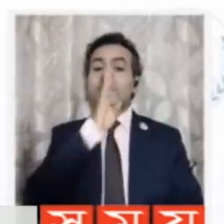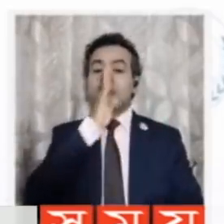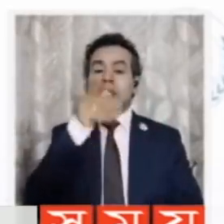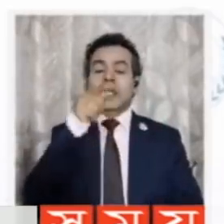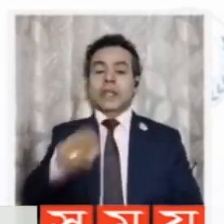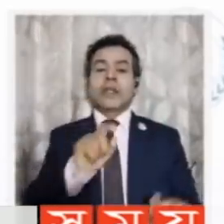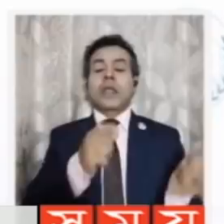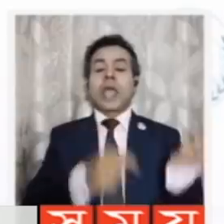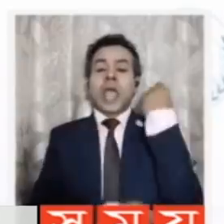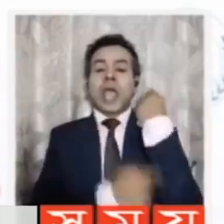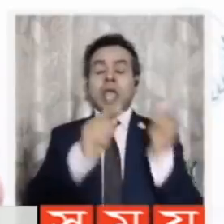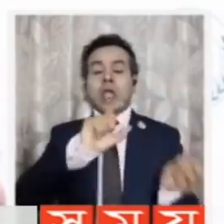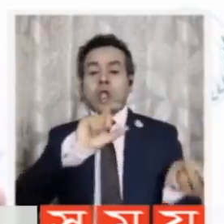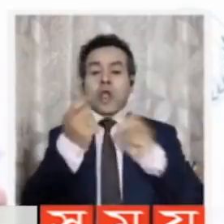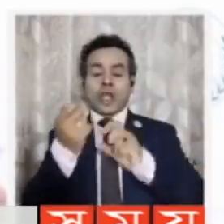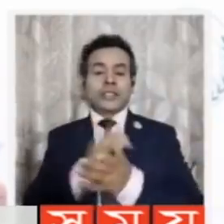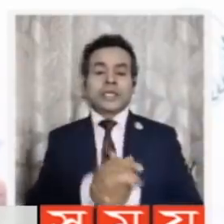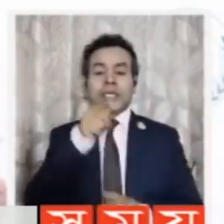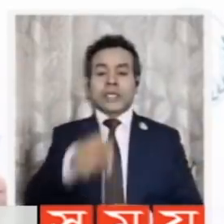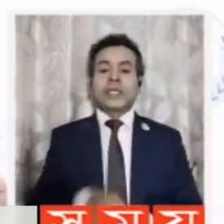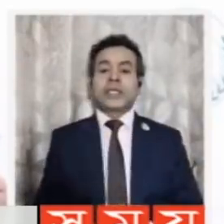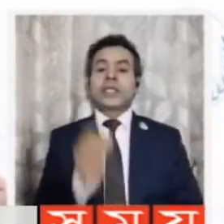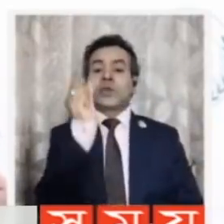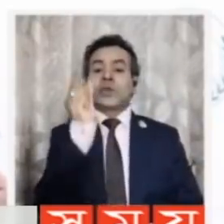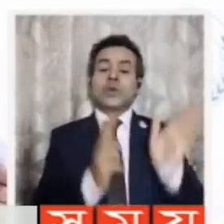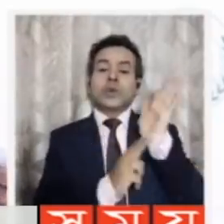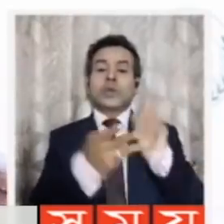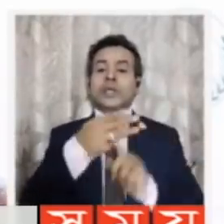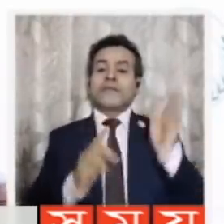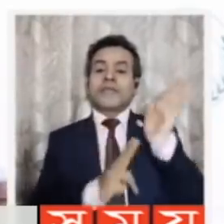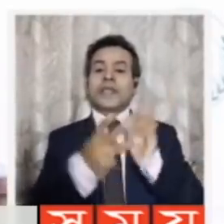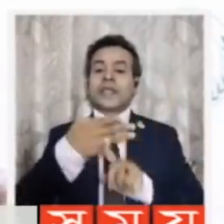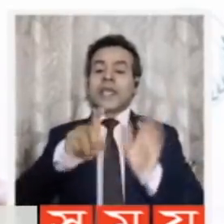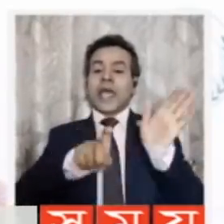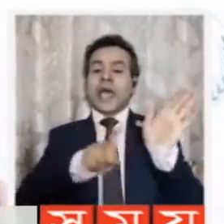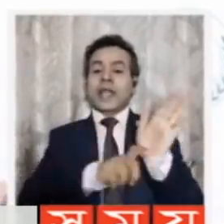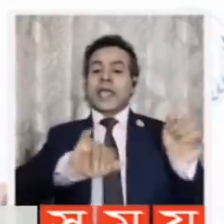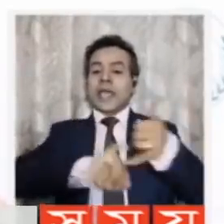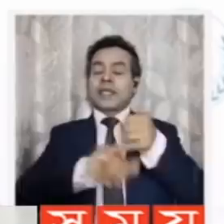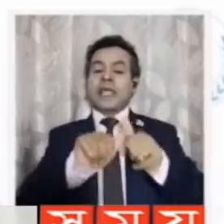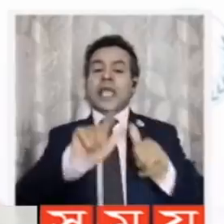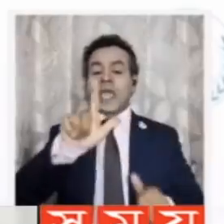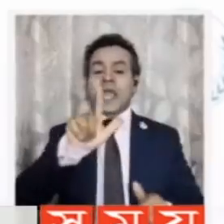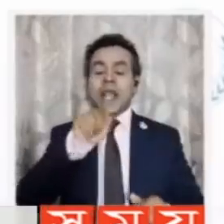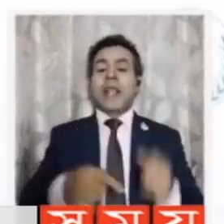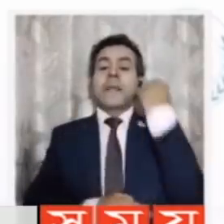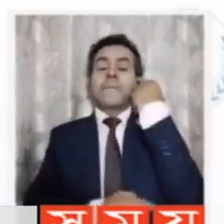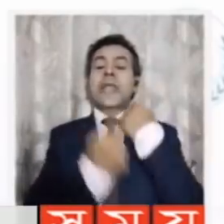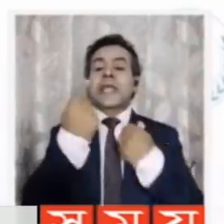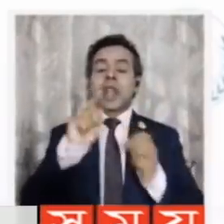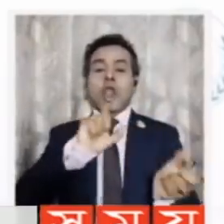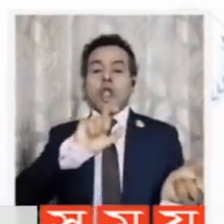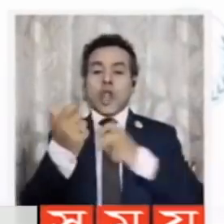হয়েছে। পরীক্ষাগারটির নাম হলো ইউনিভার্সাল মেডিকেল কলেজ অ্যান্ড হসপিটাল। এই